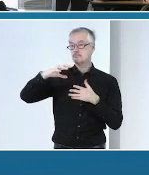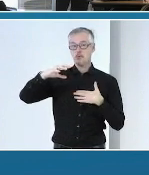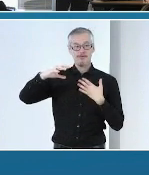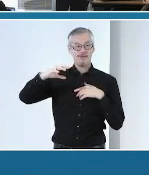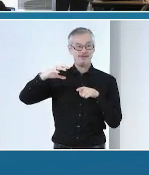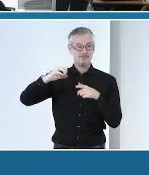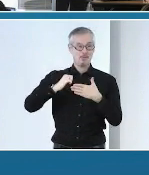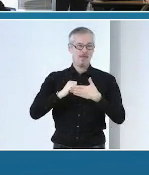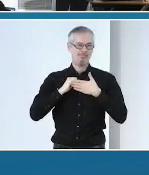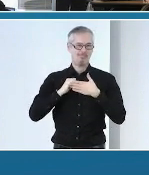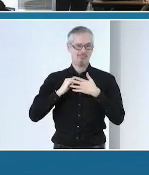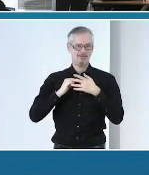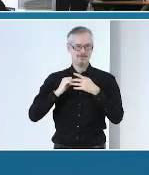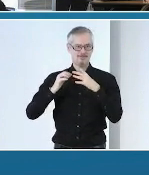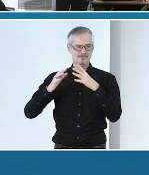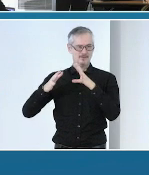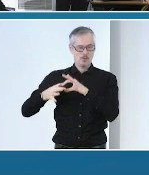coordination